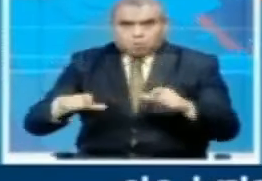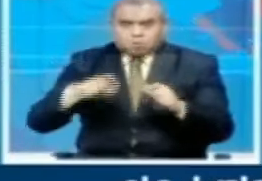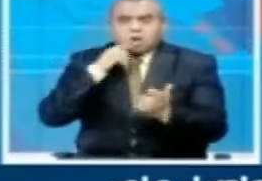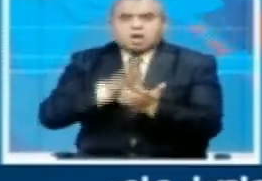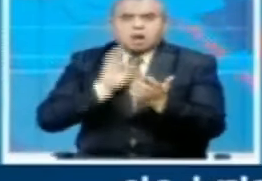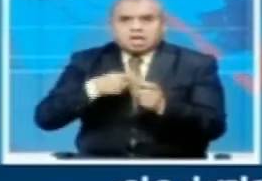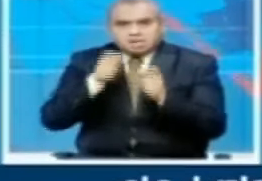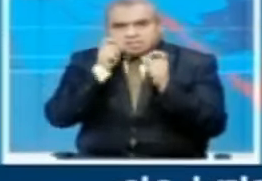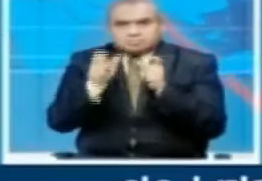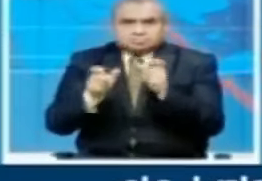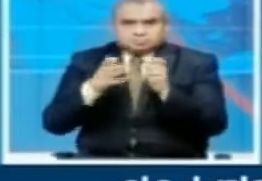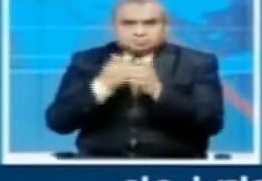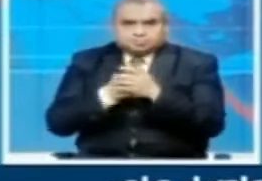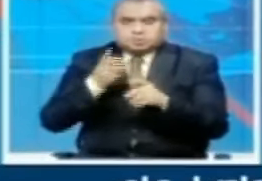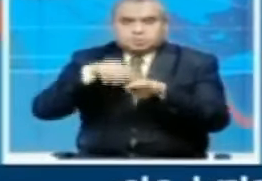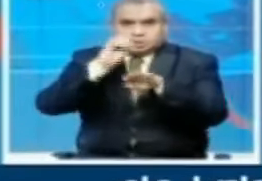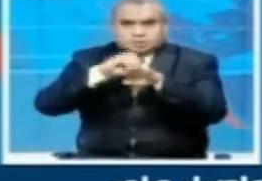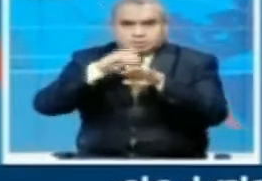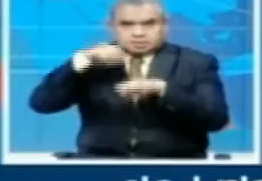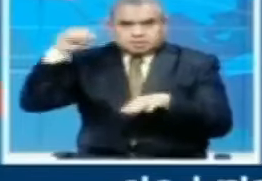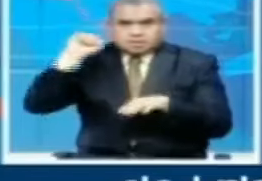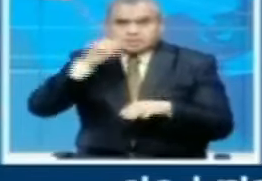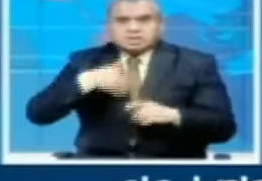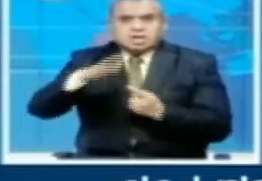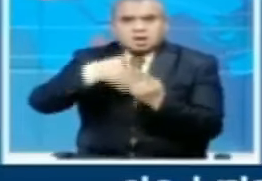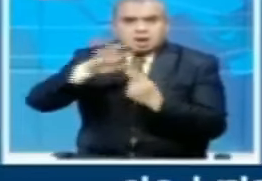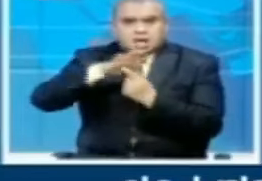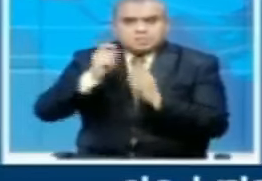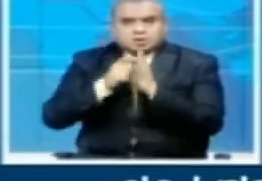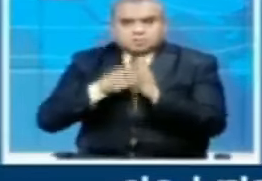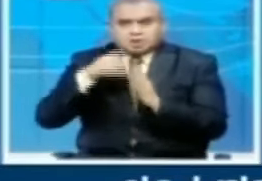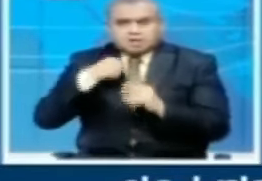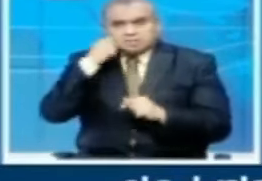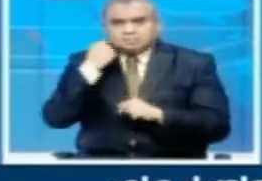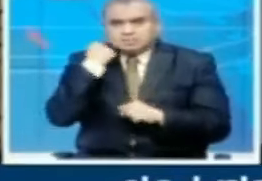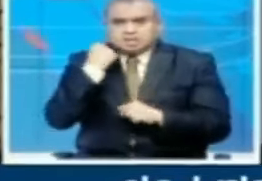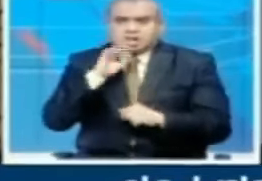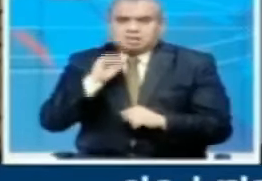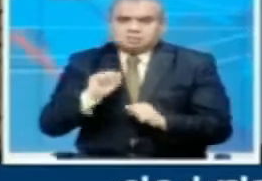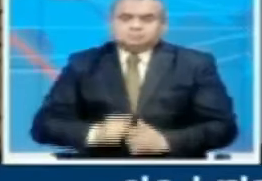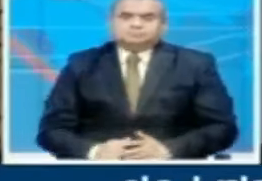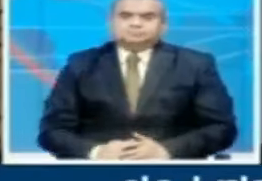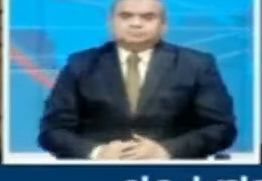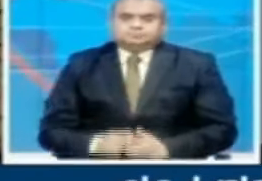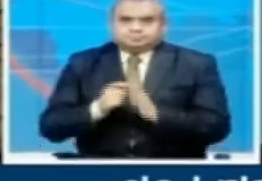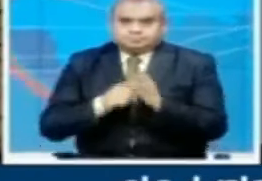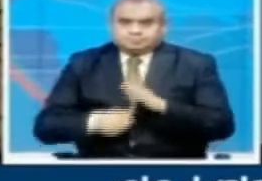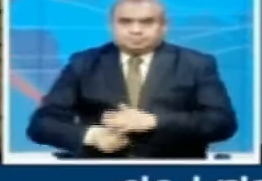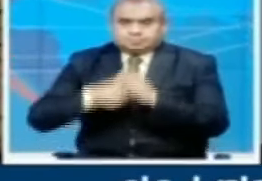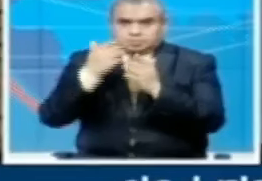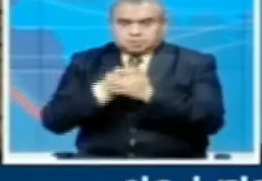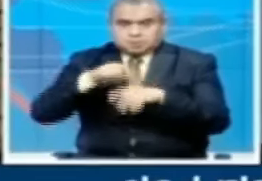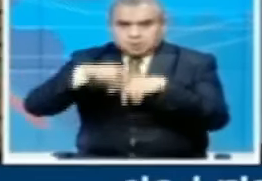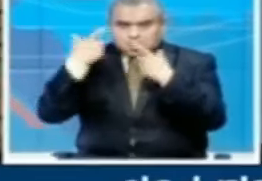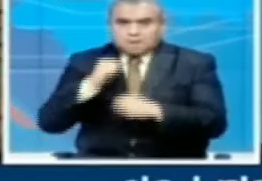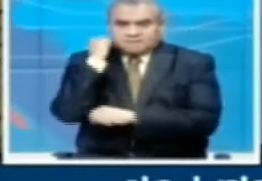الأسس الراسخة للوطنية المصرية والمحددات الرئيسية للأمن القومي. تلك البقعة الغالية من